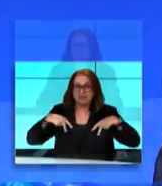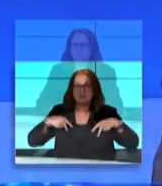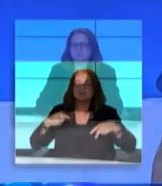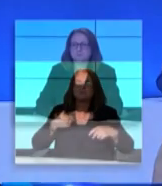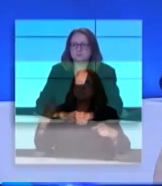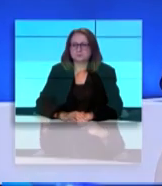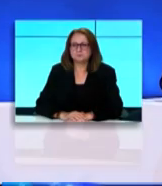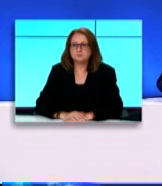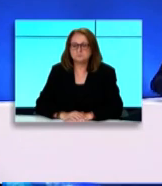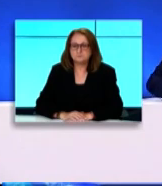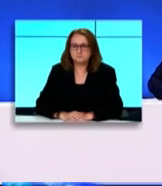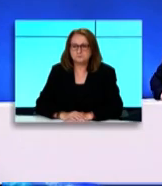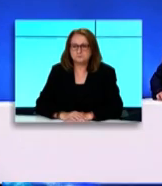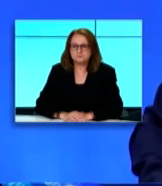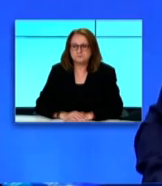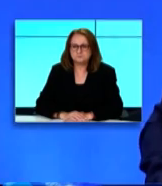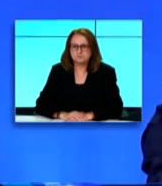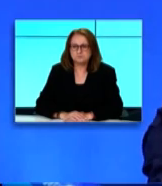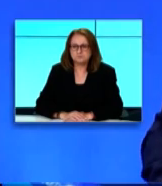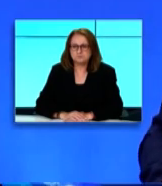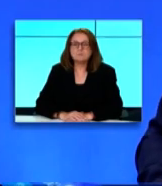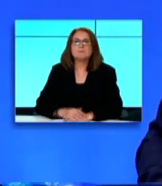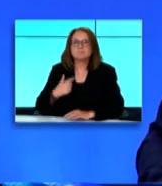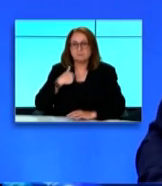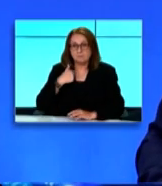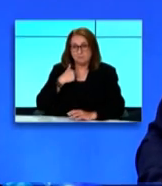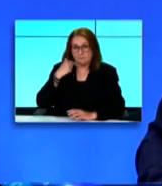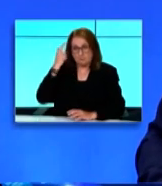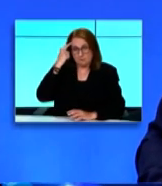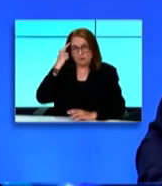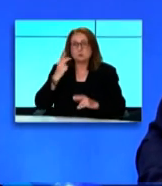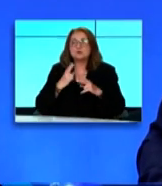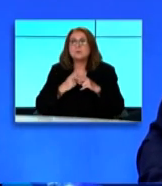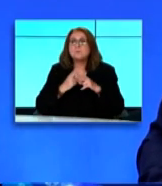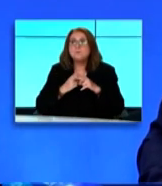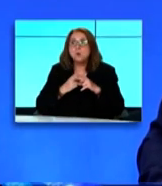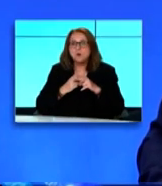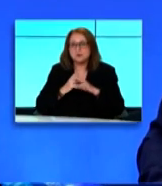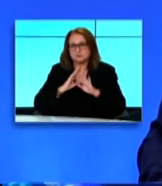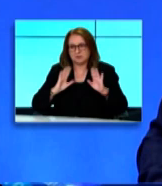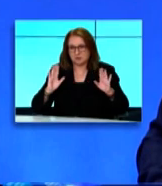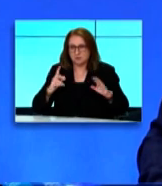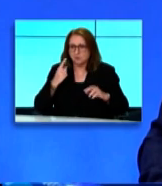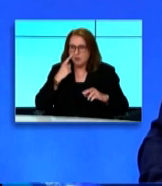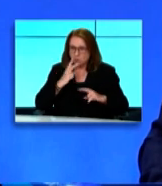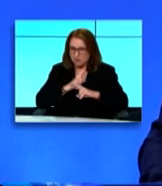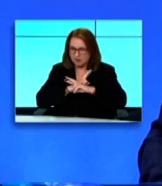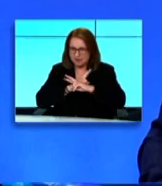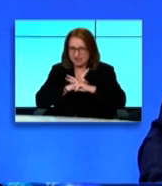Πρωθυπουργός. Θεωρώ πολύ σημαντικό να δούμε με